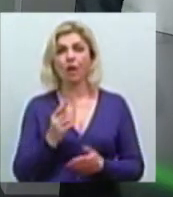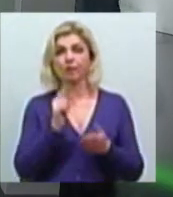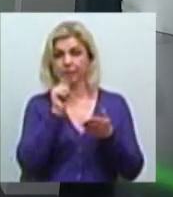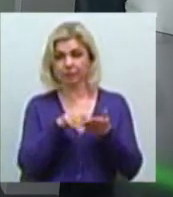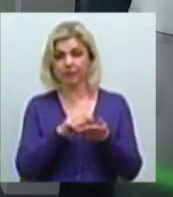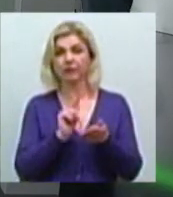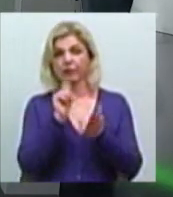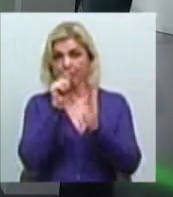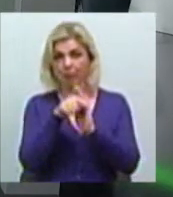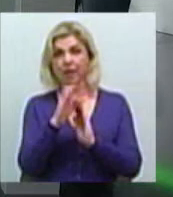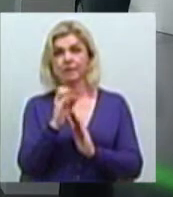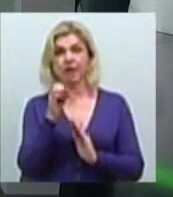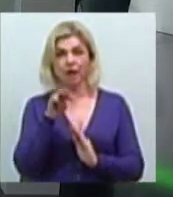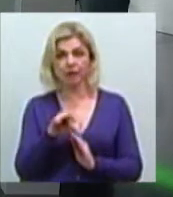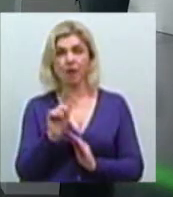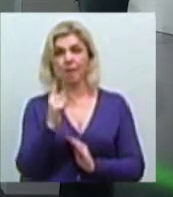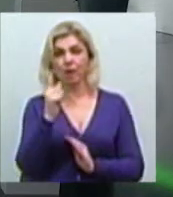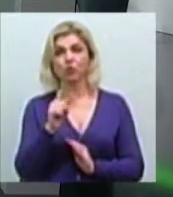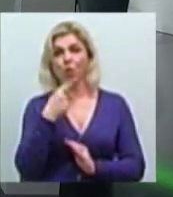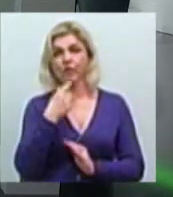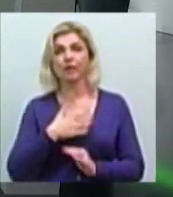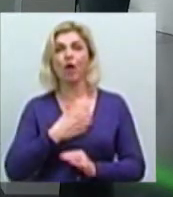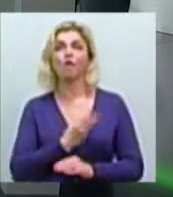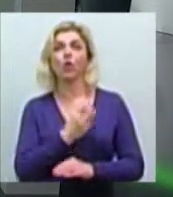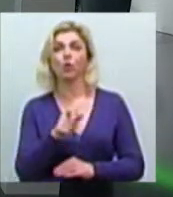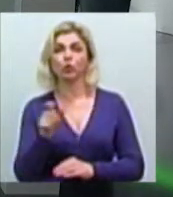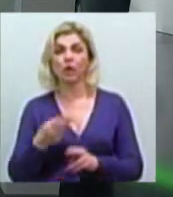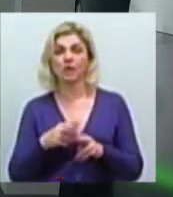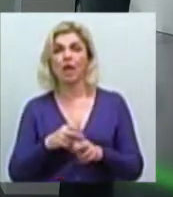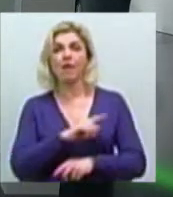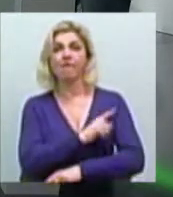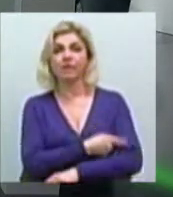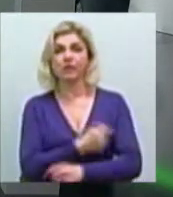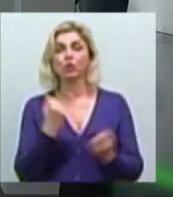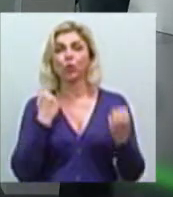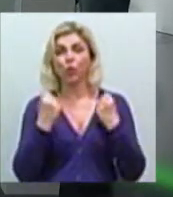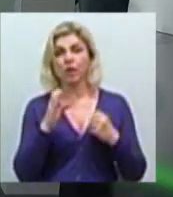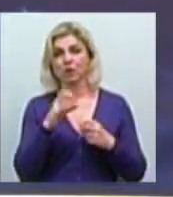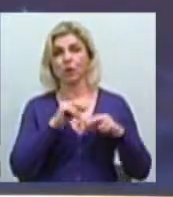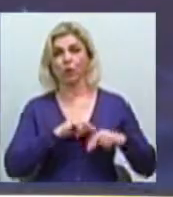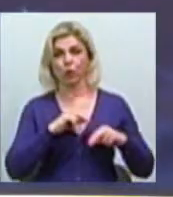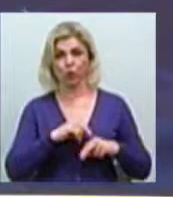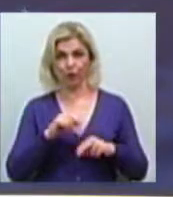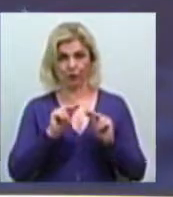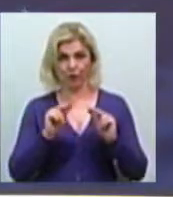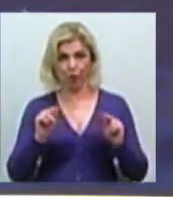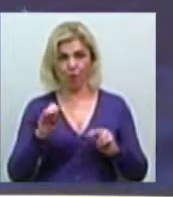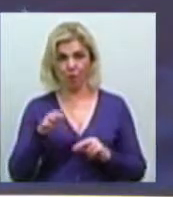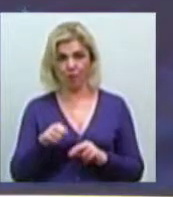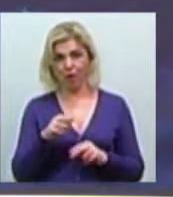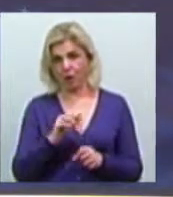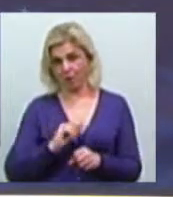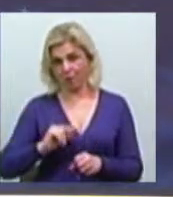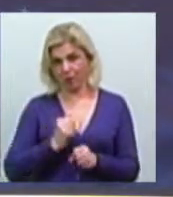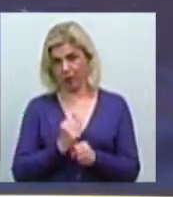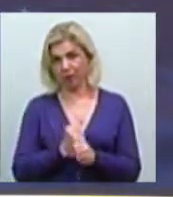заходиш на цей сайт, перше, що казали от наші волонтери, це фізрук з трудовиком робили, казали так. От, ну, це можливо, я